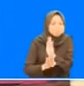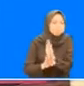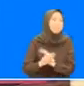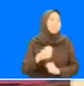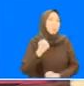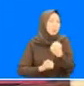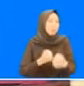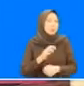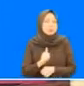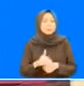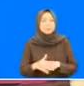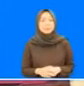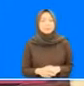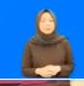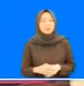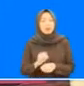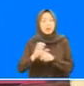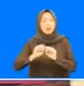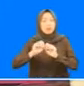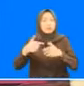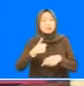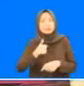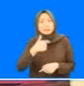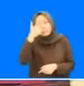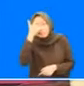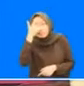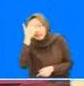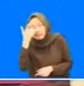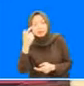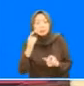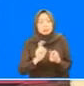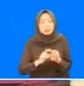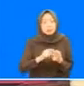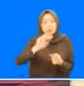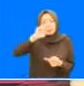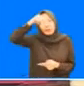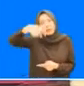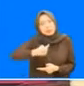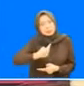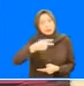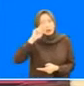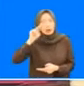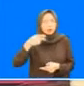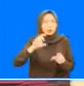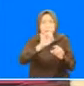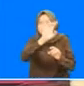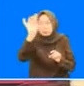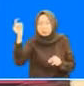pandemi ini, saya belajar dan berefleksi tentang banyak hal.